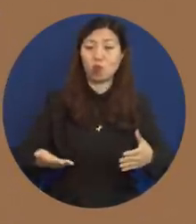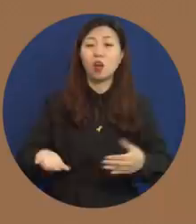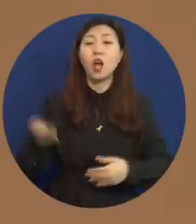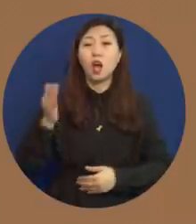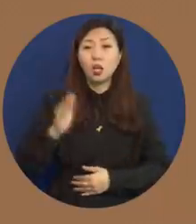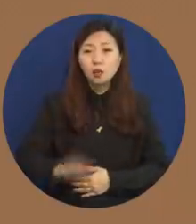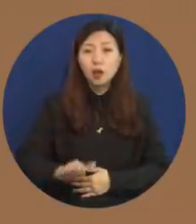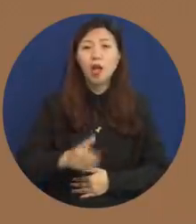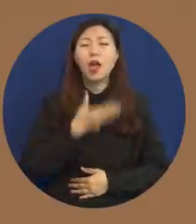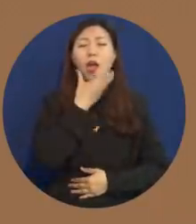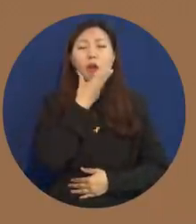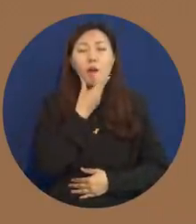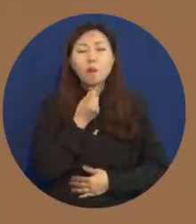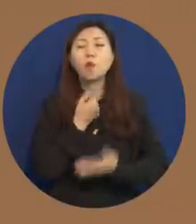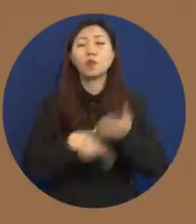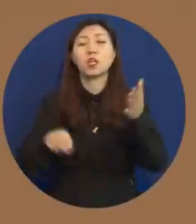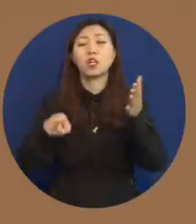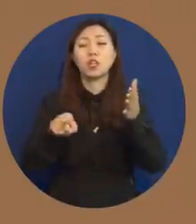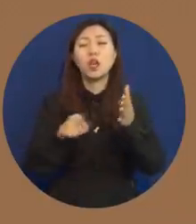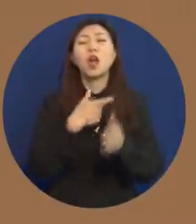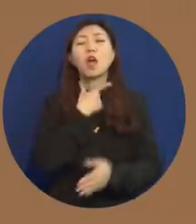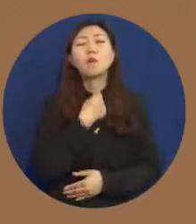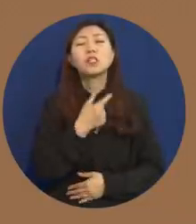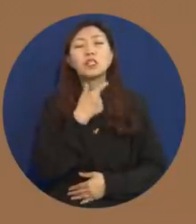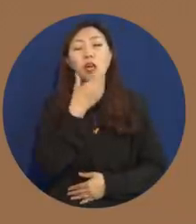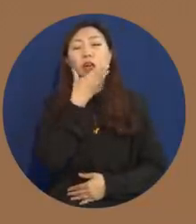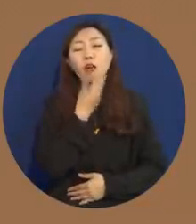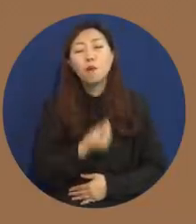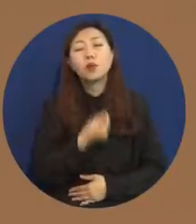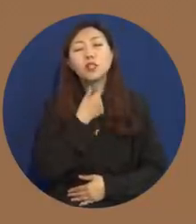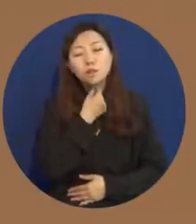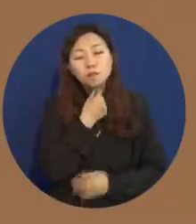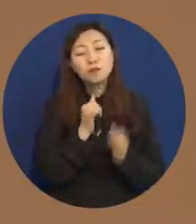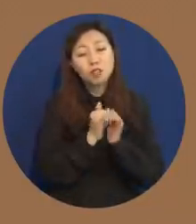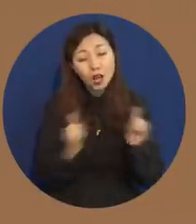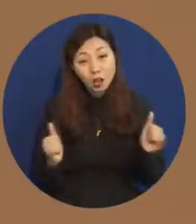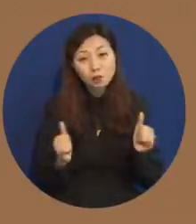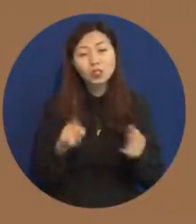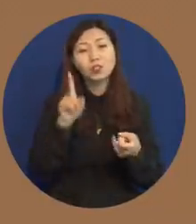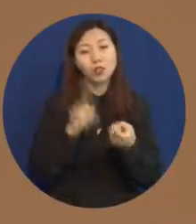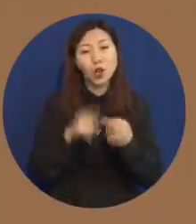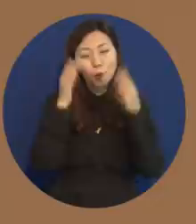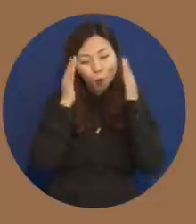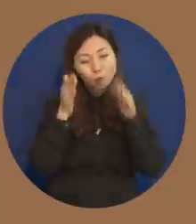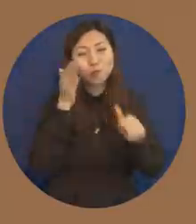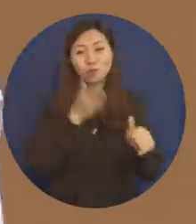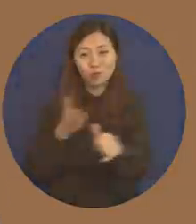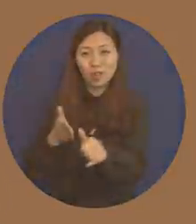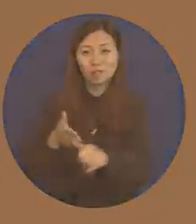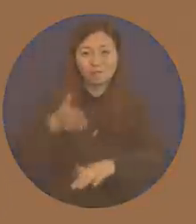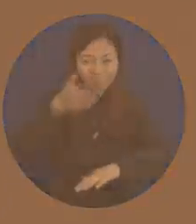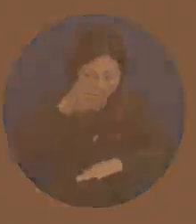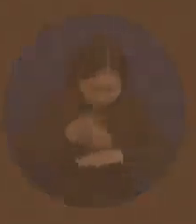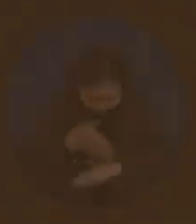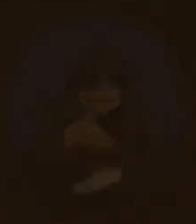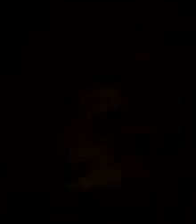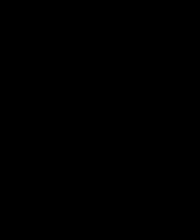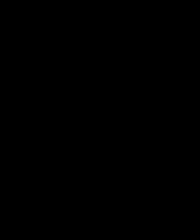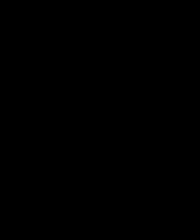행복하고 싶다. 이건 누구나 다 있으니까 그렇게 한번 공부를 해보시기 바랍니다. 감사합니다.